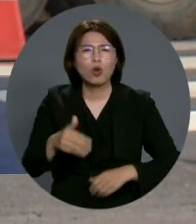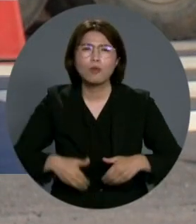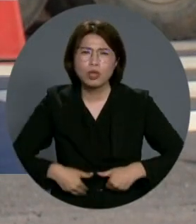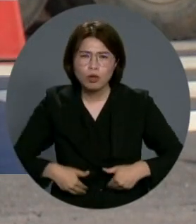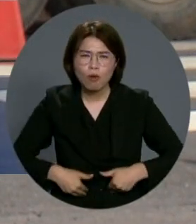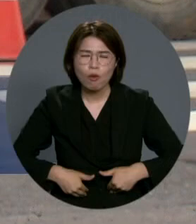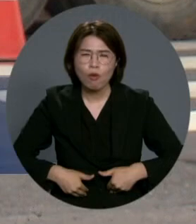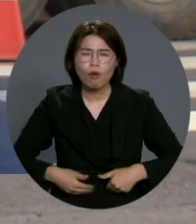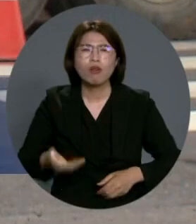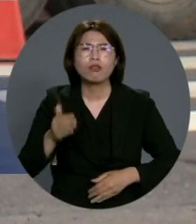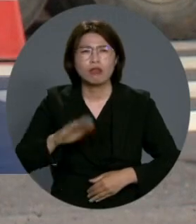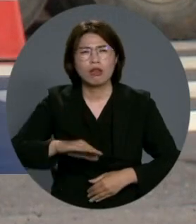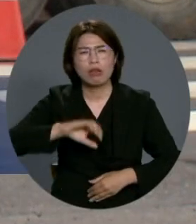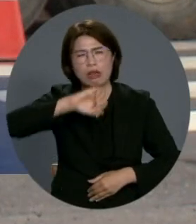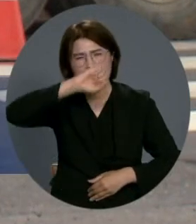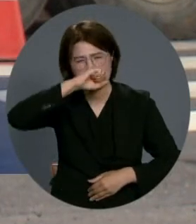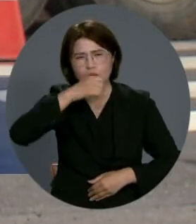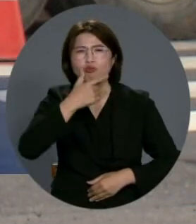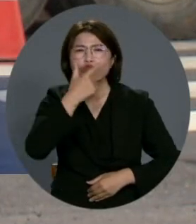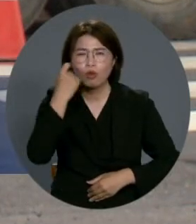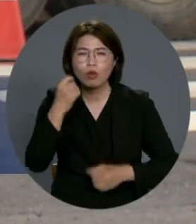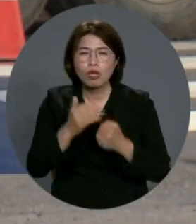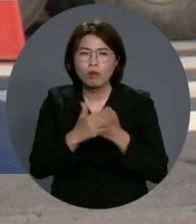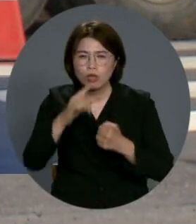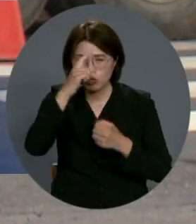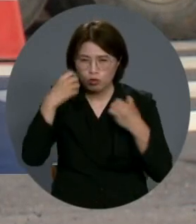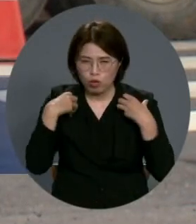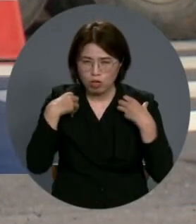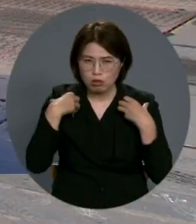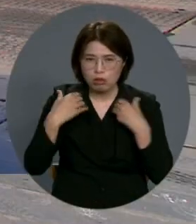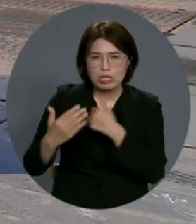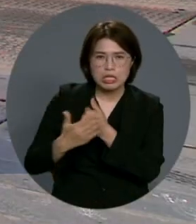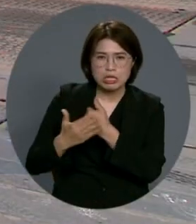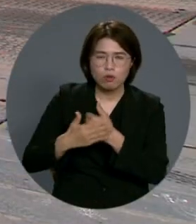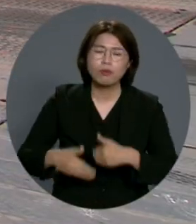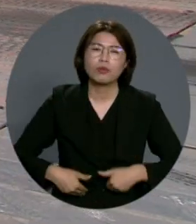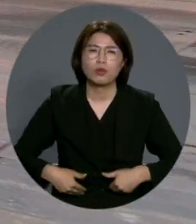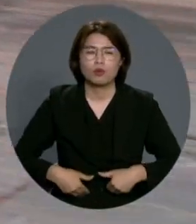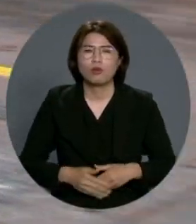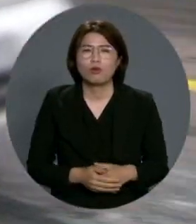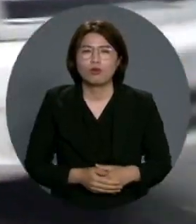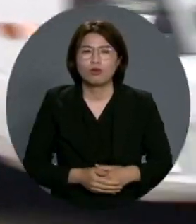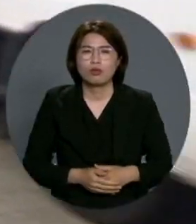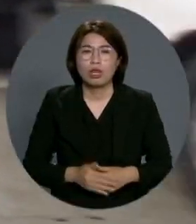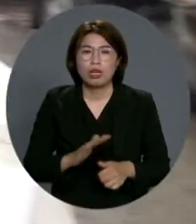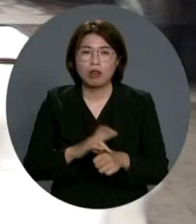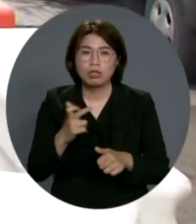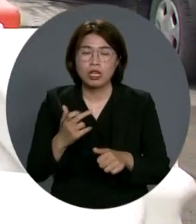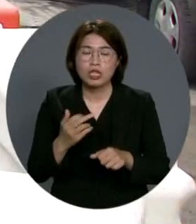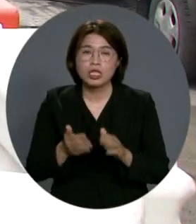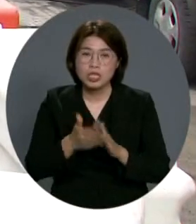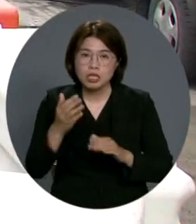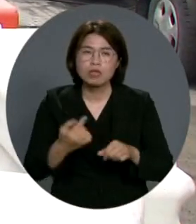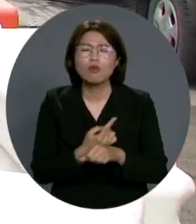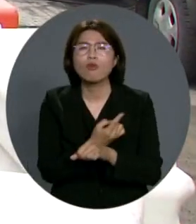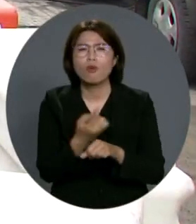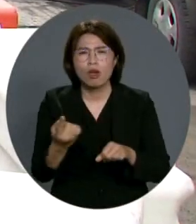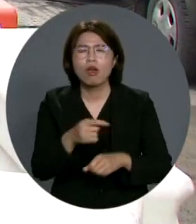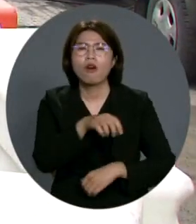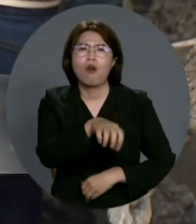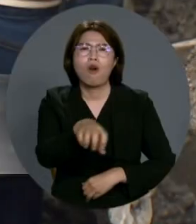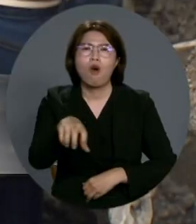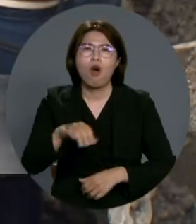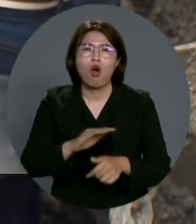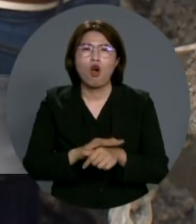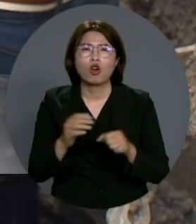특별회계로만 가지고는 하기는 어려움이 있어서 국비지원이 절실히 필요합니다 그나마 경산시는 나은 편입니다